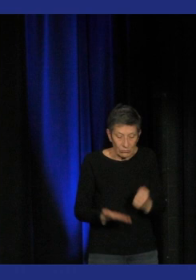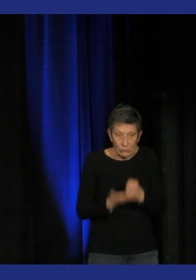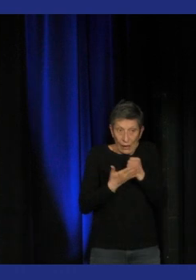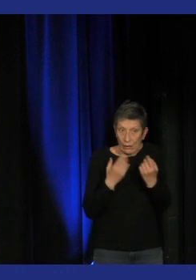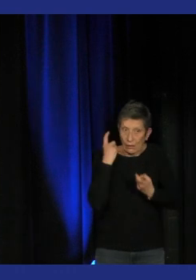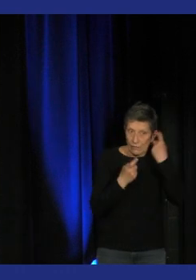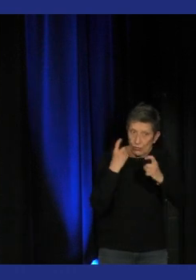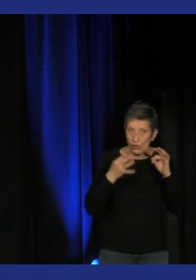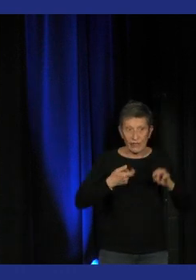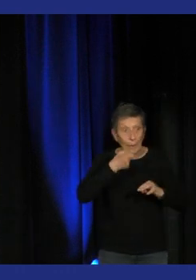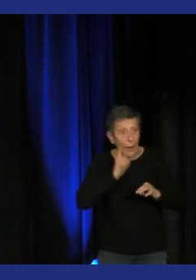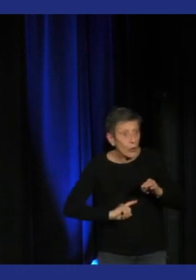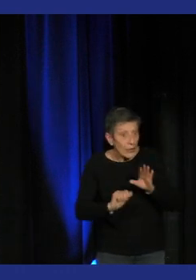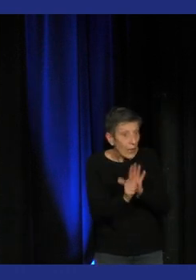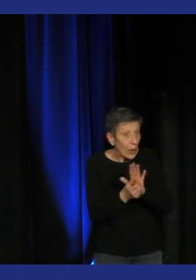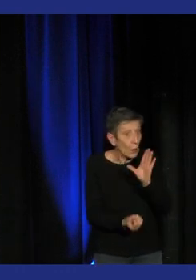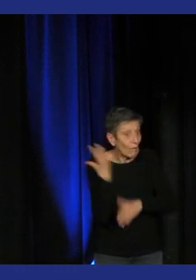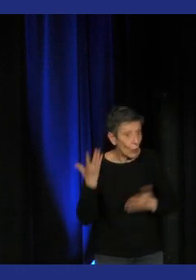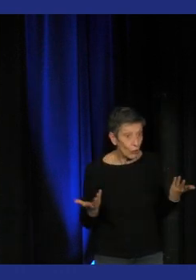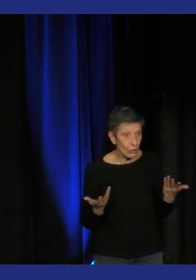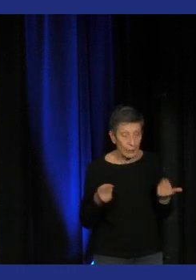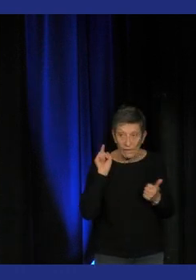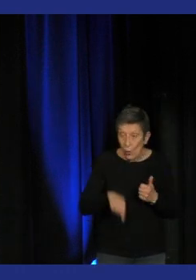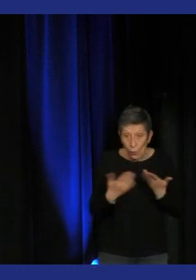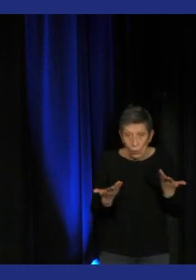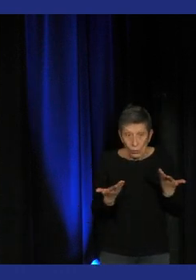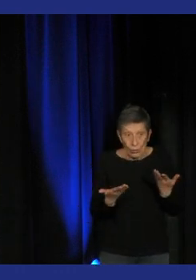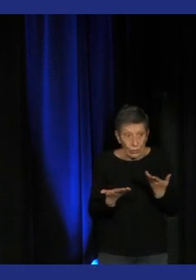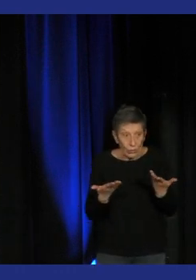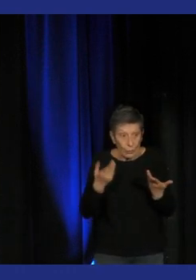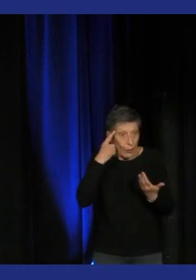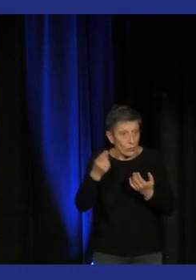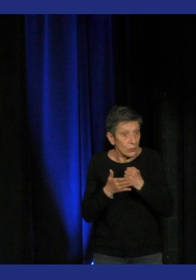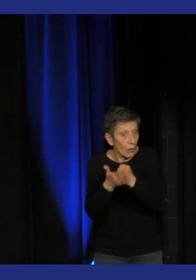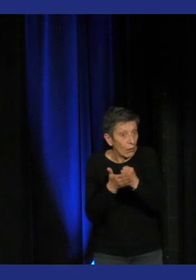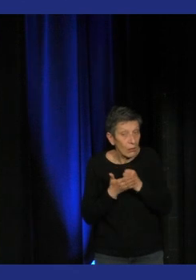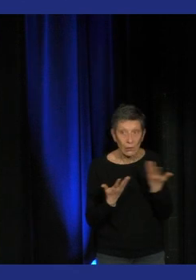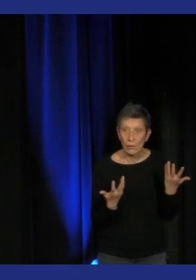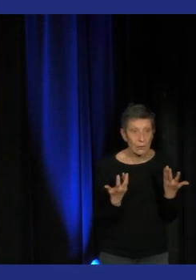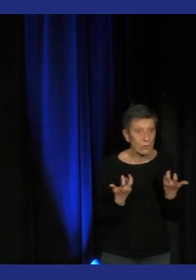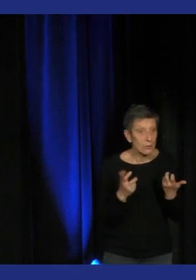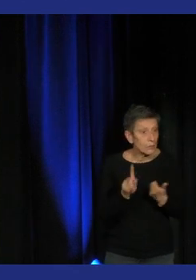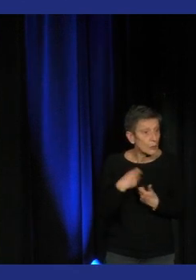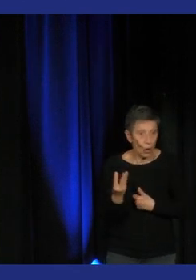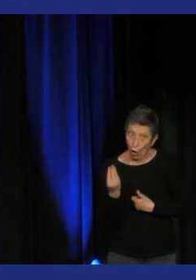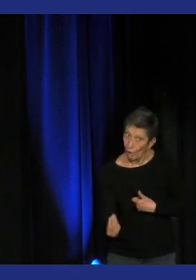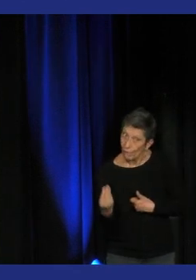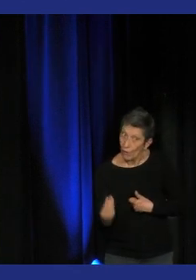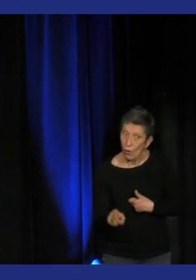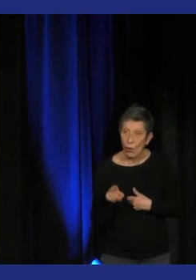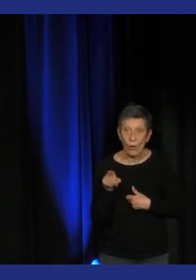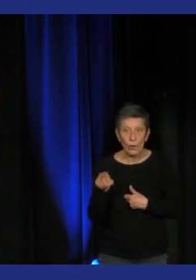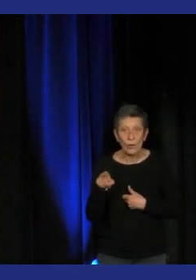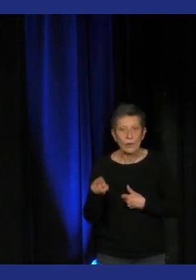à montrer, encore une fois, les questions d'entraide mutuelle. Le fait que les enfants aussi,